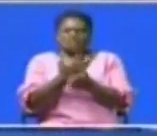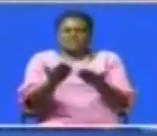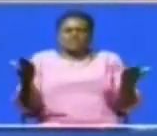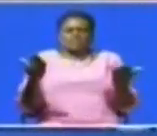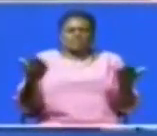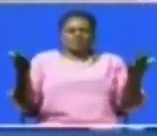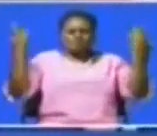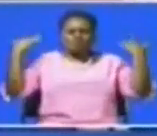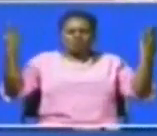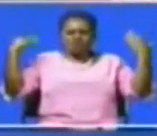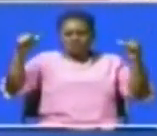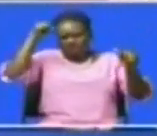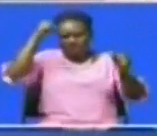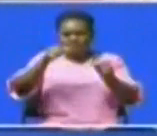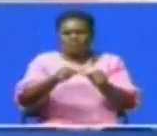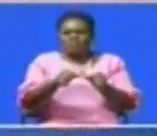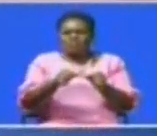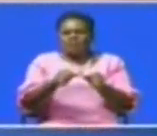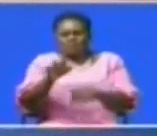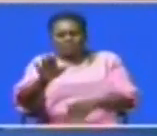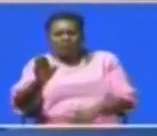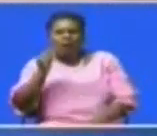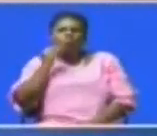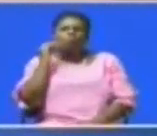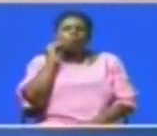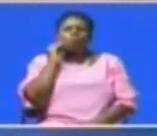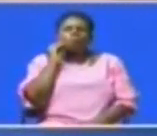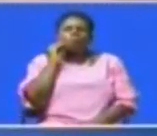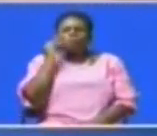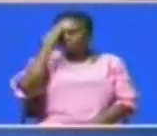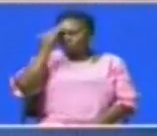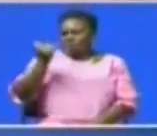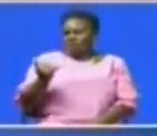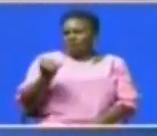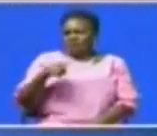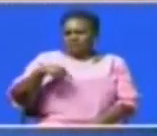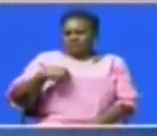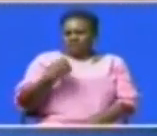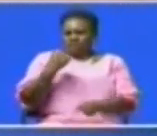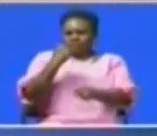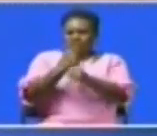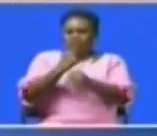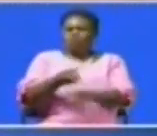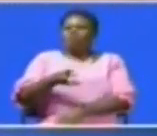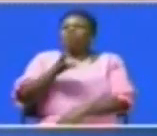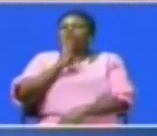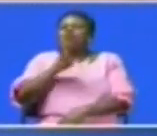will remember. Kwako nyumbani. Kwa sababu tumeifanya kuwa water tower,